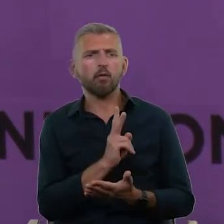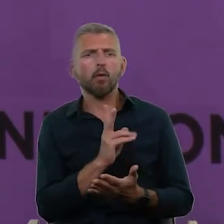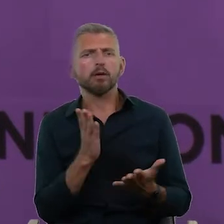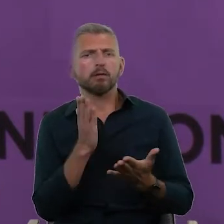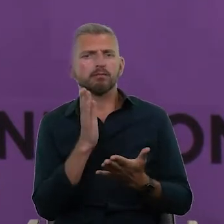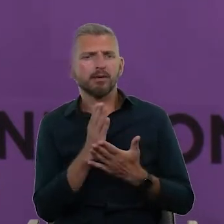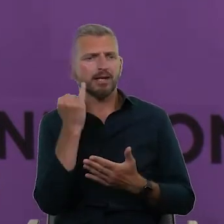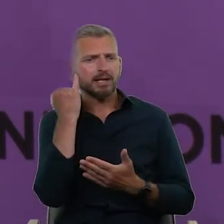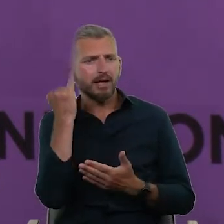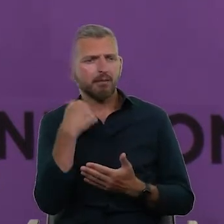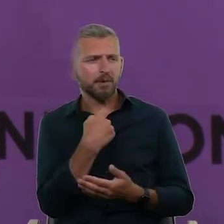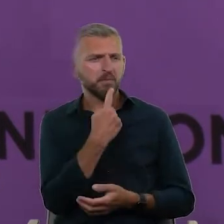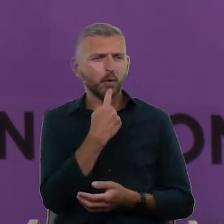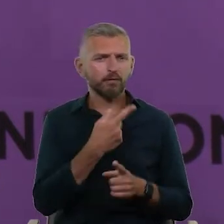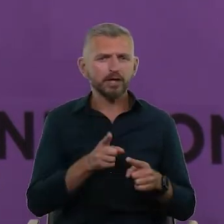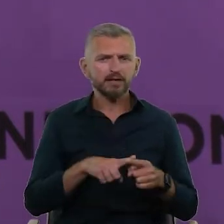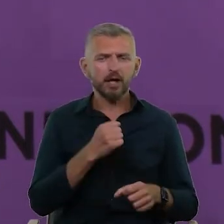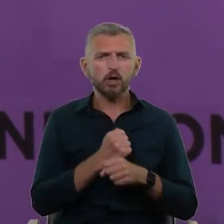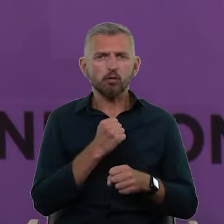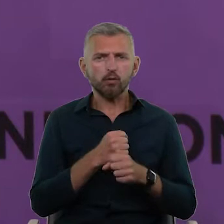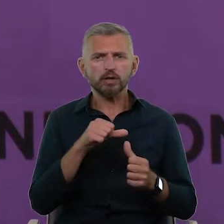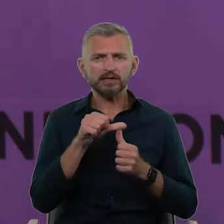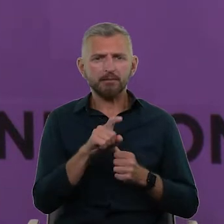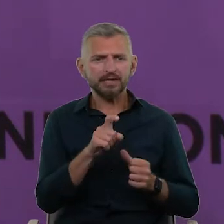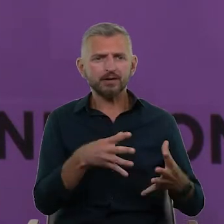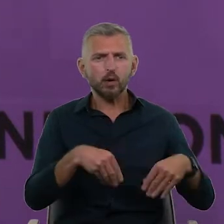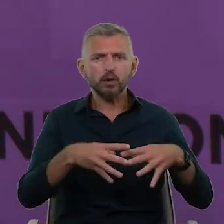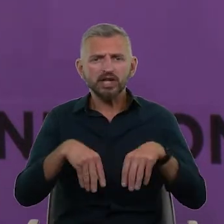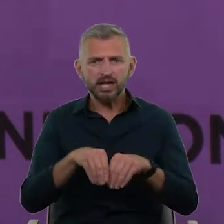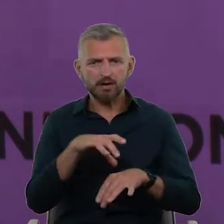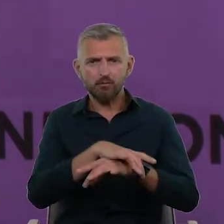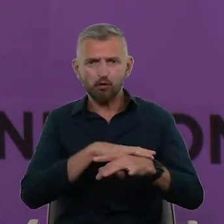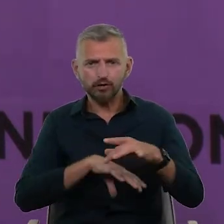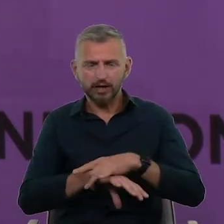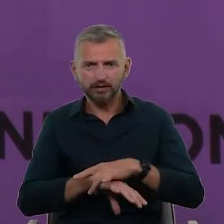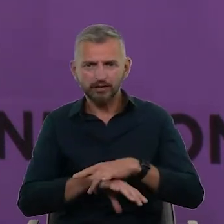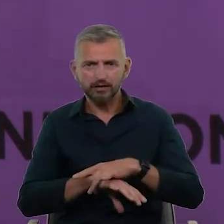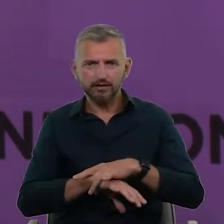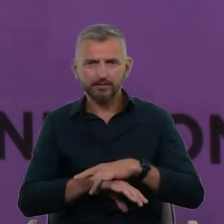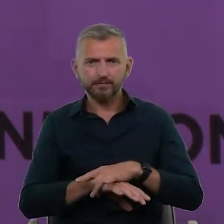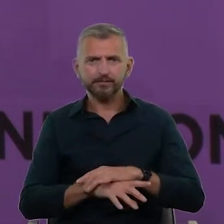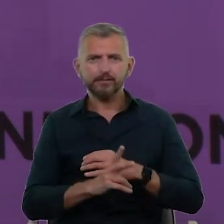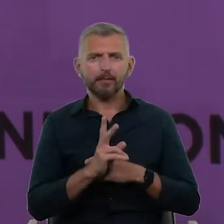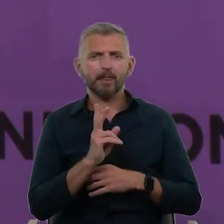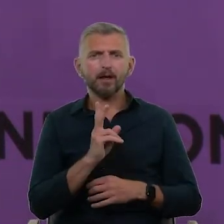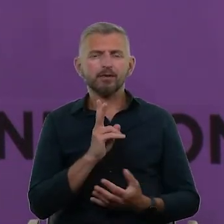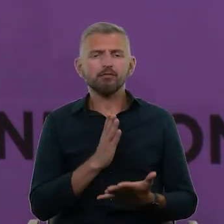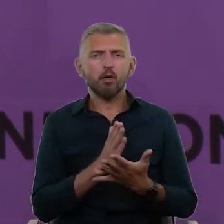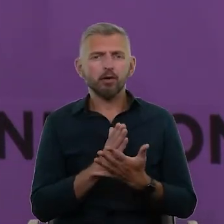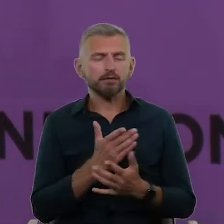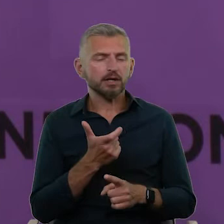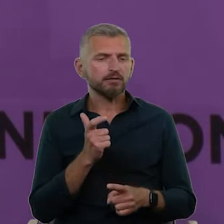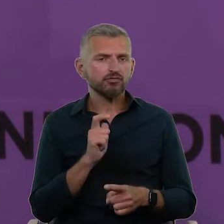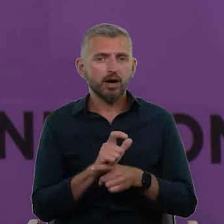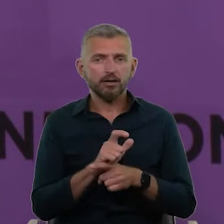ідеї, тобто ми пробували це, робота саме з родинами полонених, які, ну, які знаходяться в